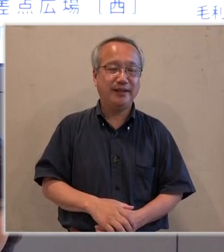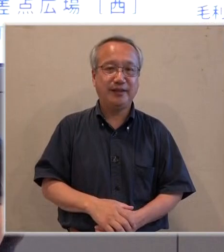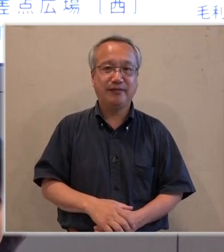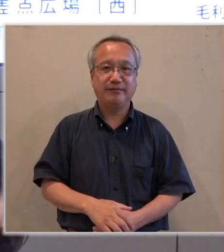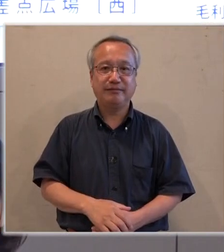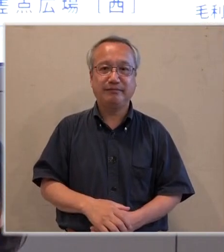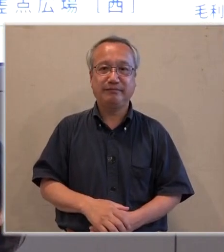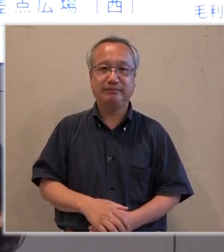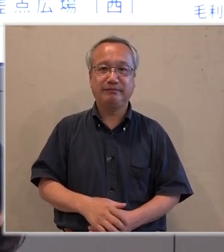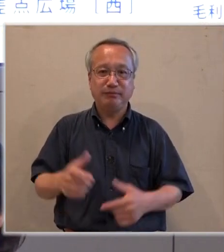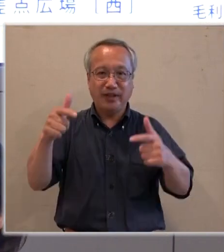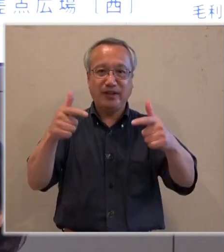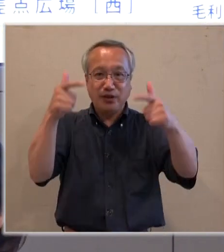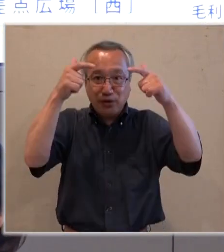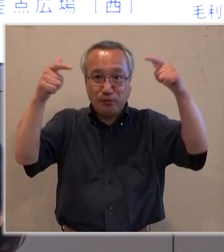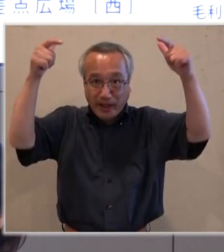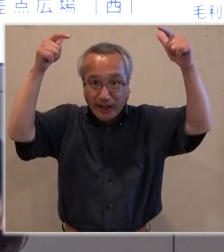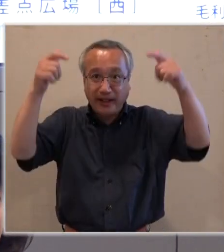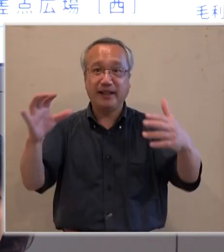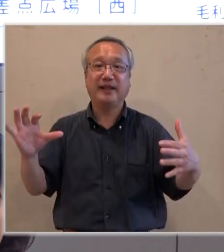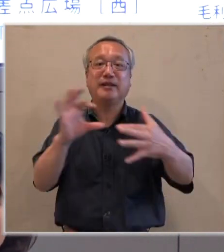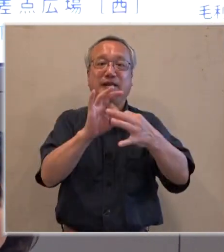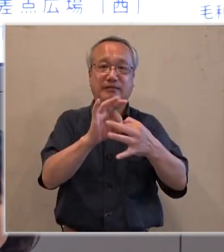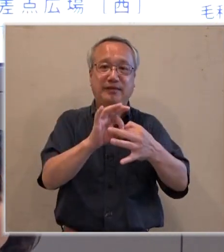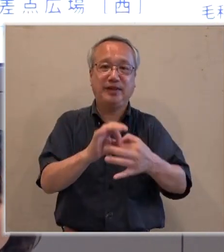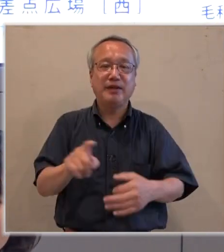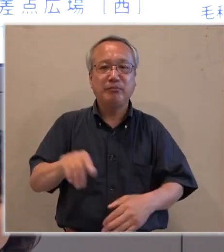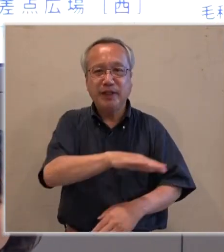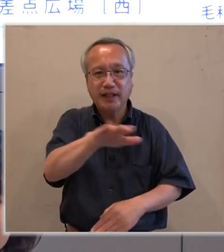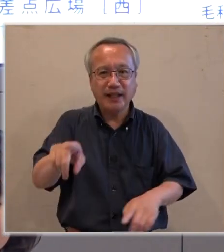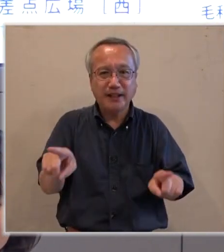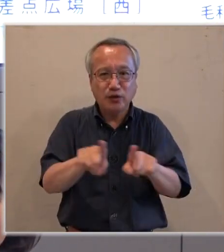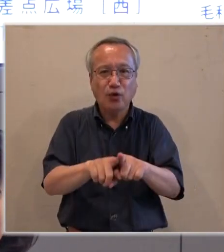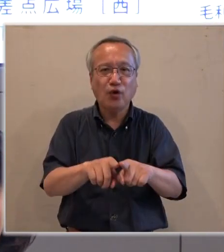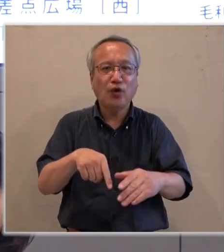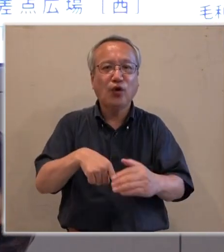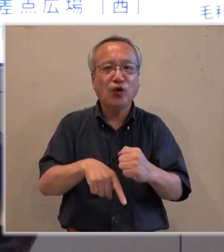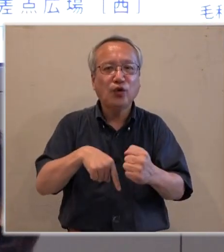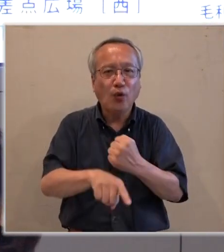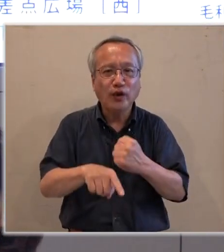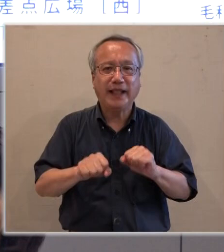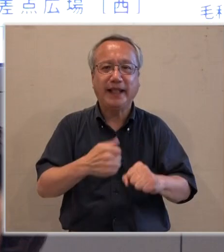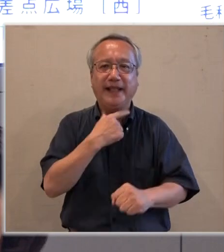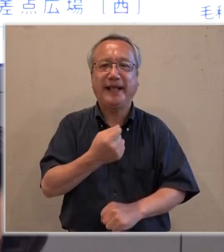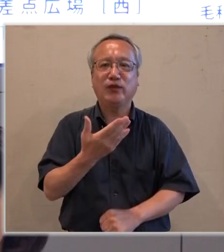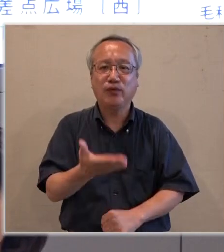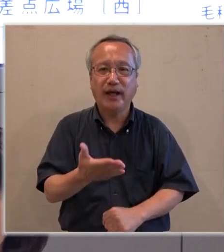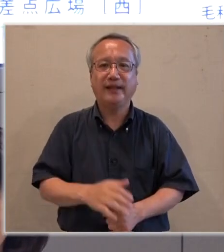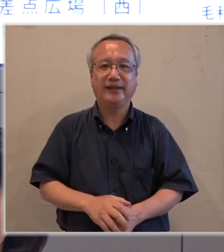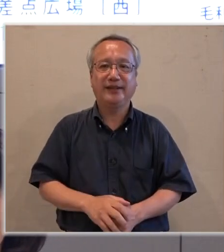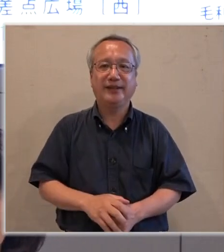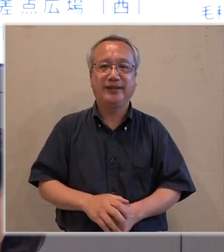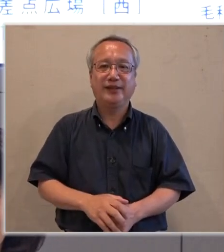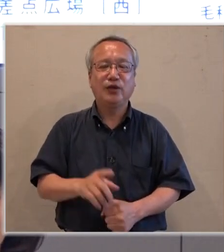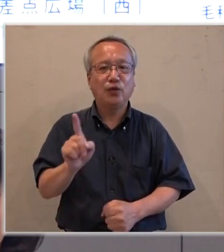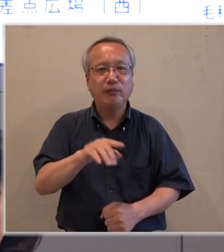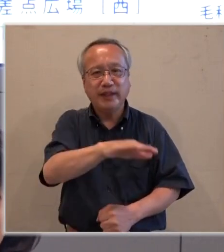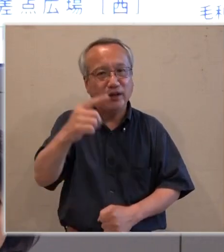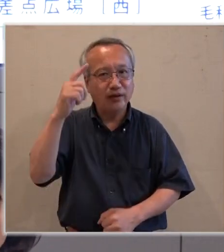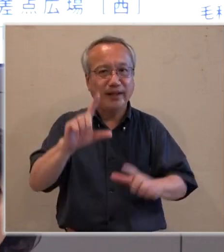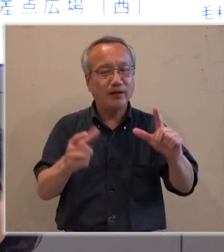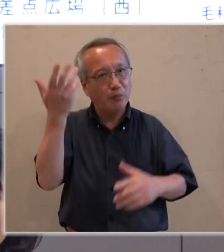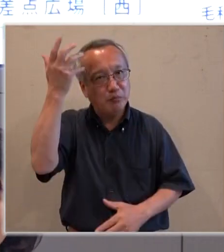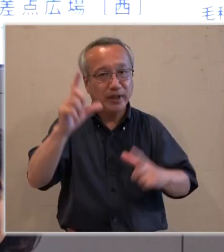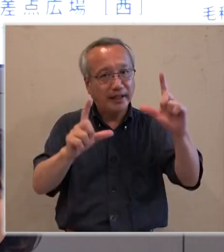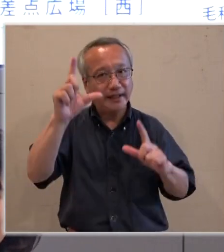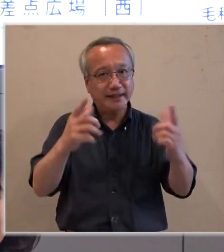ない。だからそれをどうやってみんなで一緒にこれをどうしてやりたいのか、みんなの共通の関心になっていくのかって、これがポイントだなっていうのは